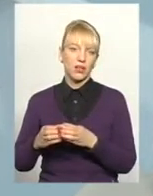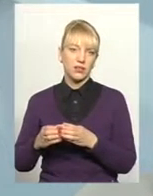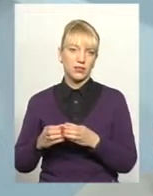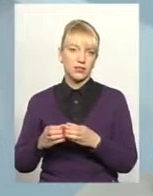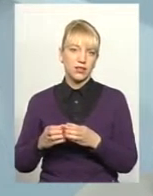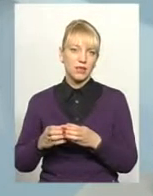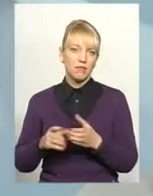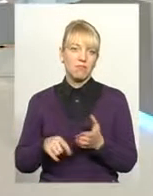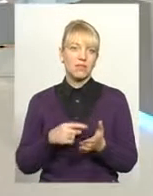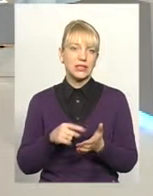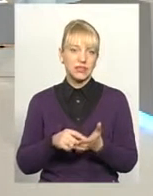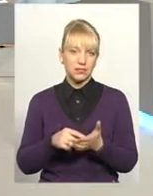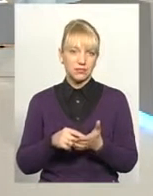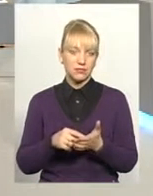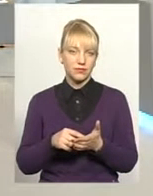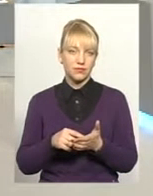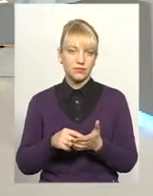міським